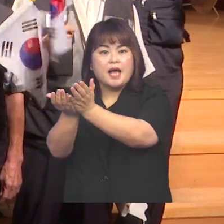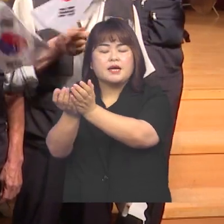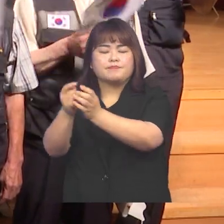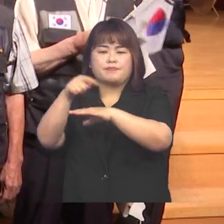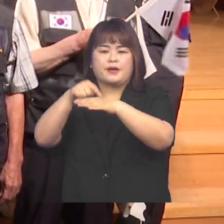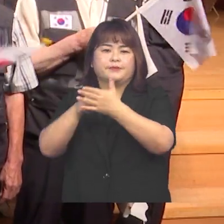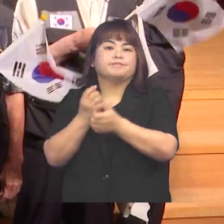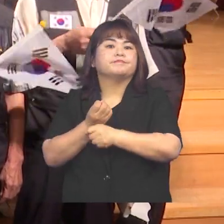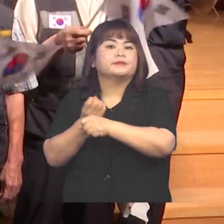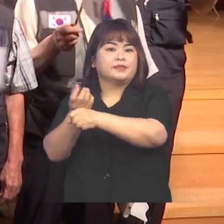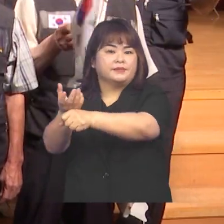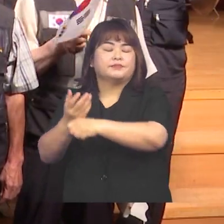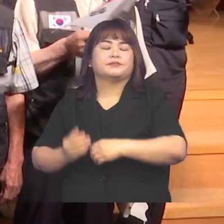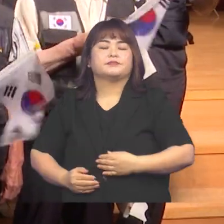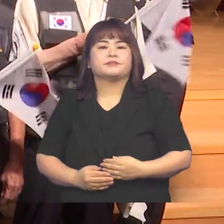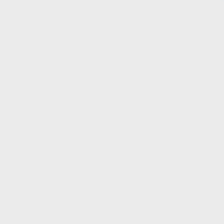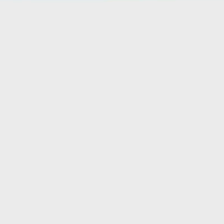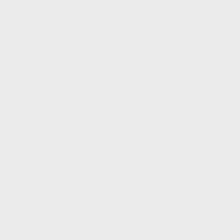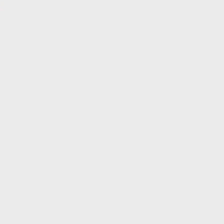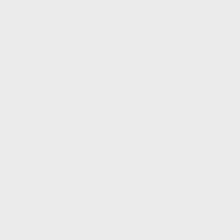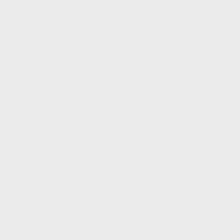전달하며 마음을 전했습니다.